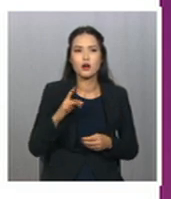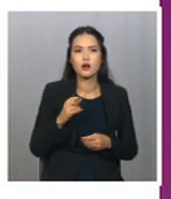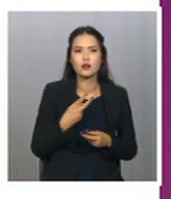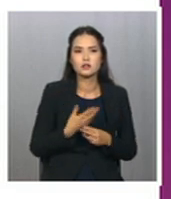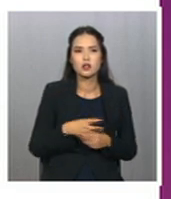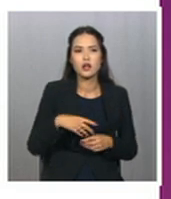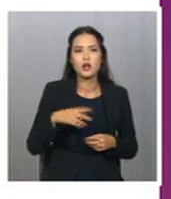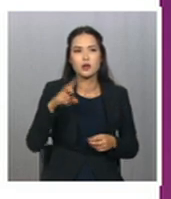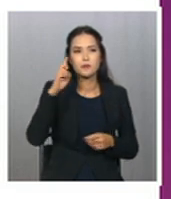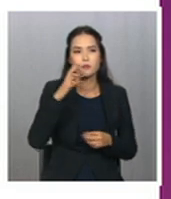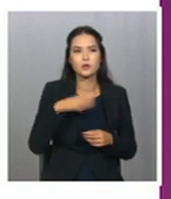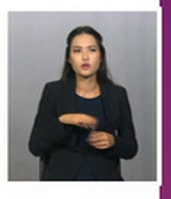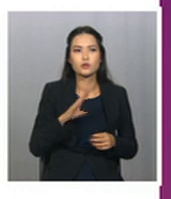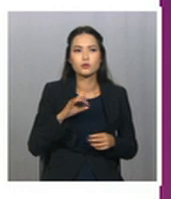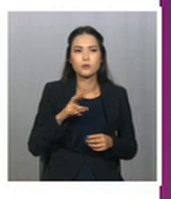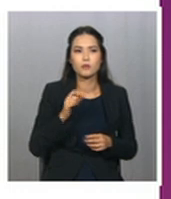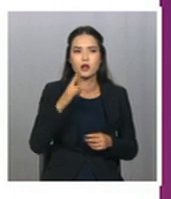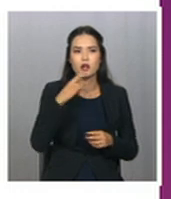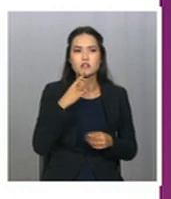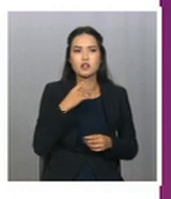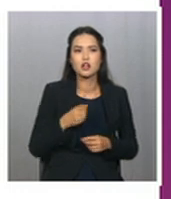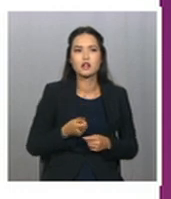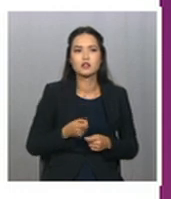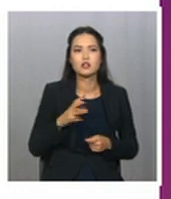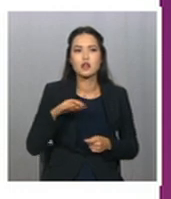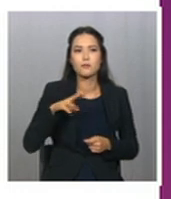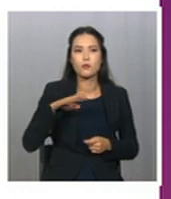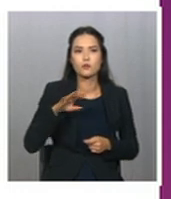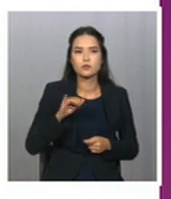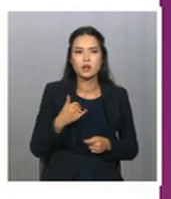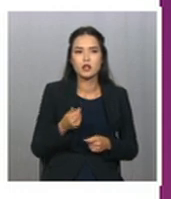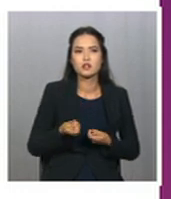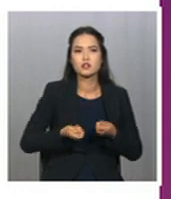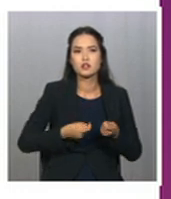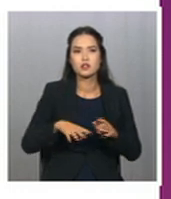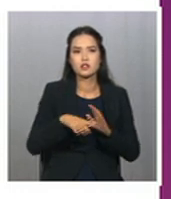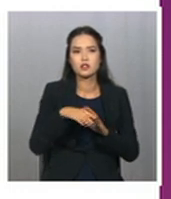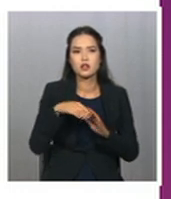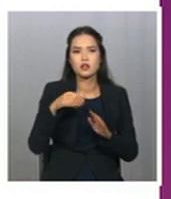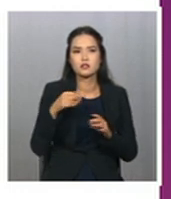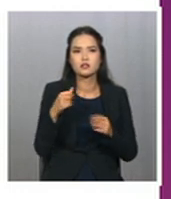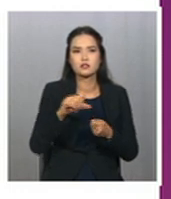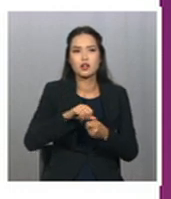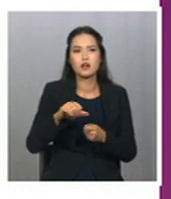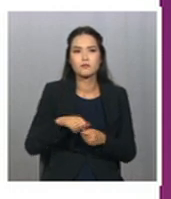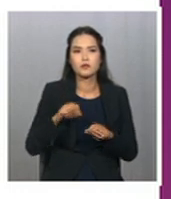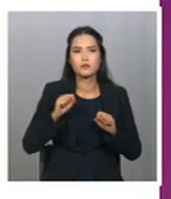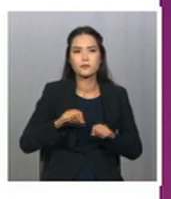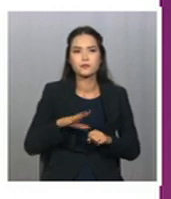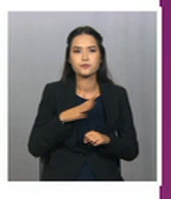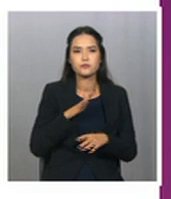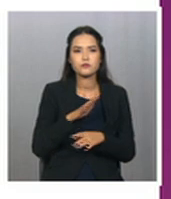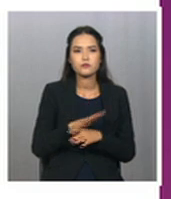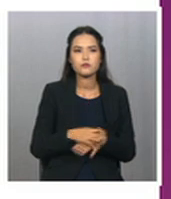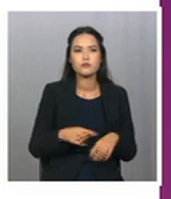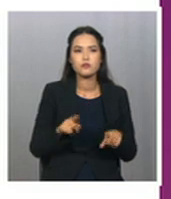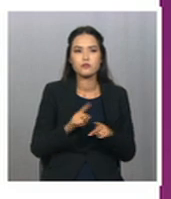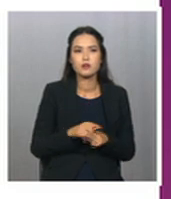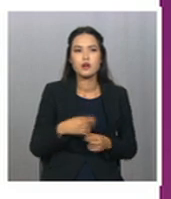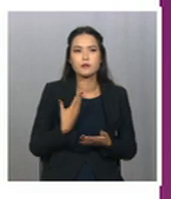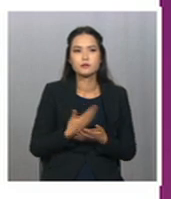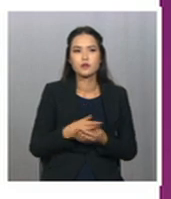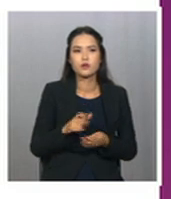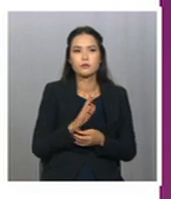думаға қазақ депутаттарын сайлауға қатыстыру талаптарын қойды. Онда мынадай жолдар бар еді. Мал